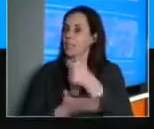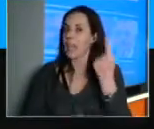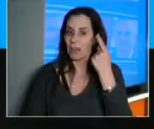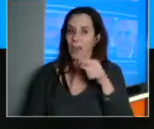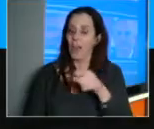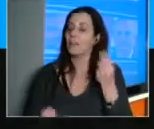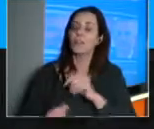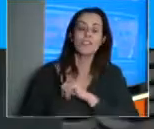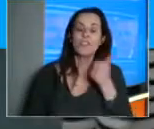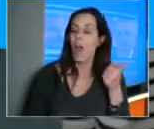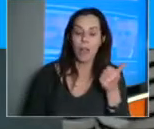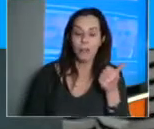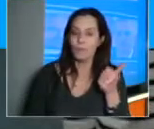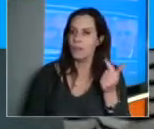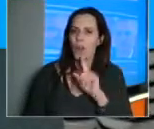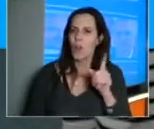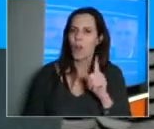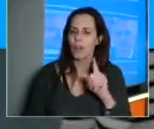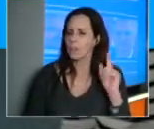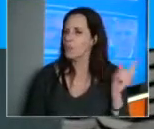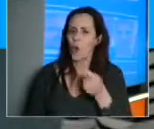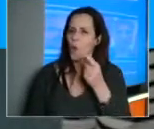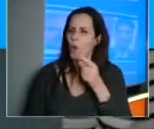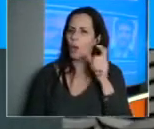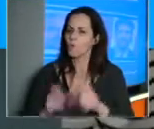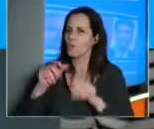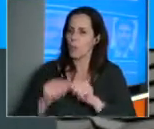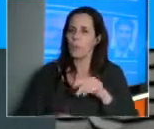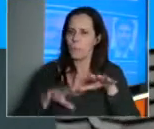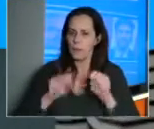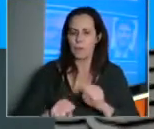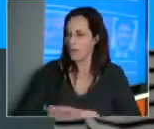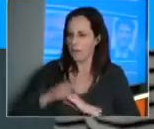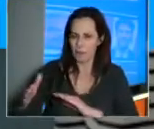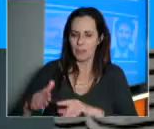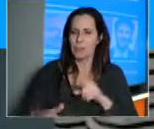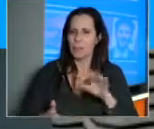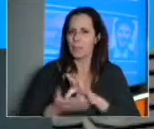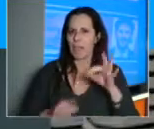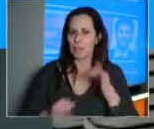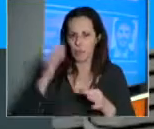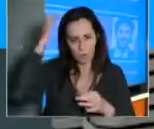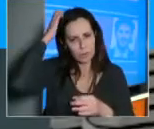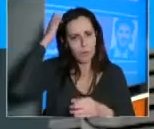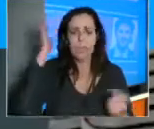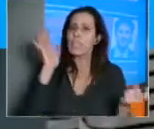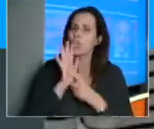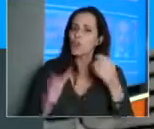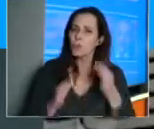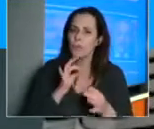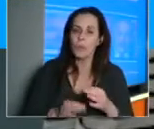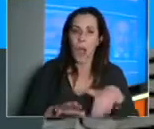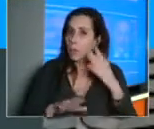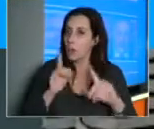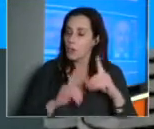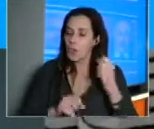שלהם, הדבר שהכי אוכל, לא רק את המתנחלים, את כל הציבור שתומך במתנחלים, את הציבור הימני האמיתי, זה משרד המשפטים. תדרוש את משרד המשפטים, אחרי